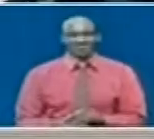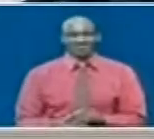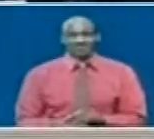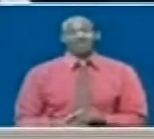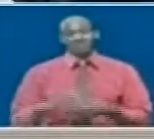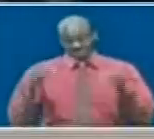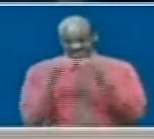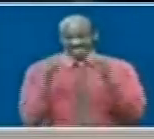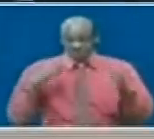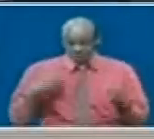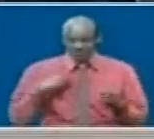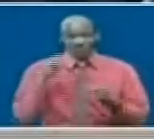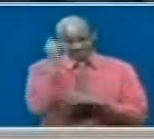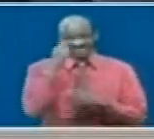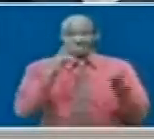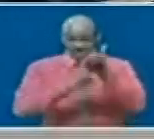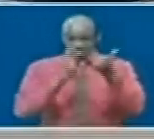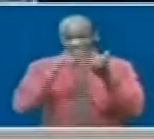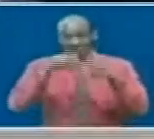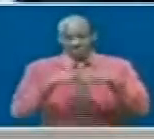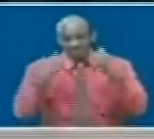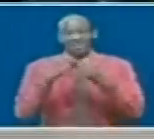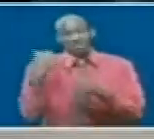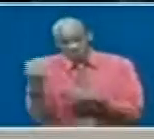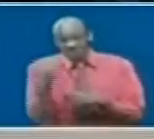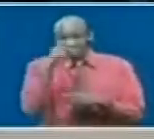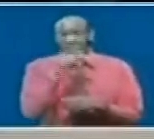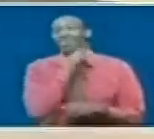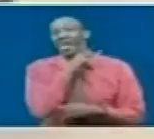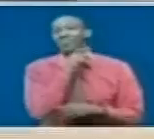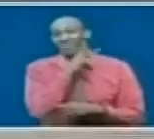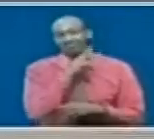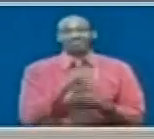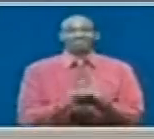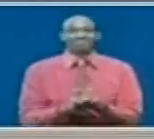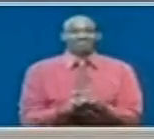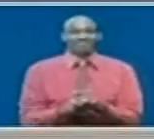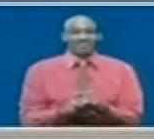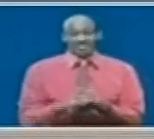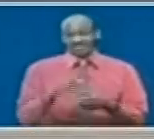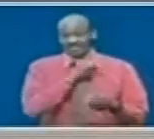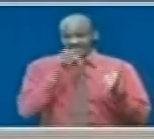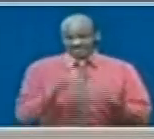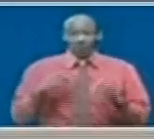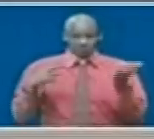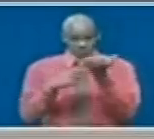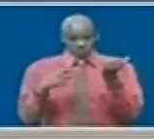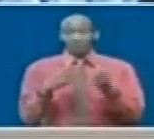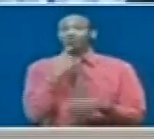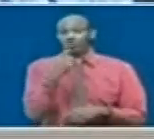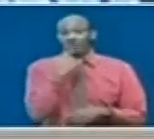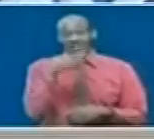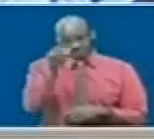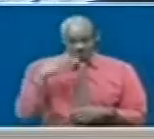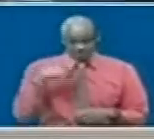Mkutano wa rais huko Migori lazimika kukatizwa baada ya vijana kutoa matamshi ya kejeli. Seneta Turkana John Munyes